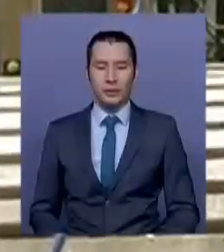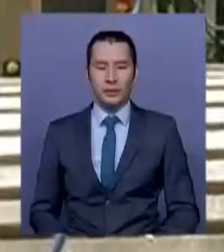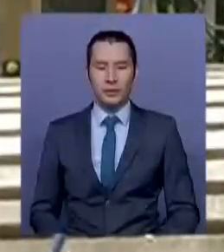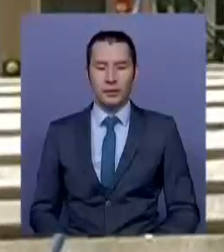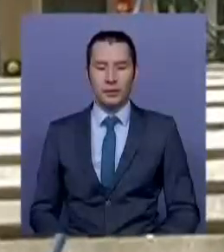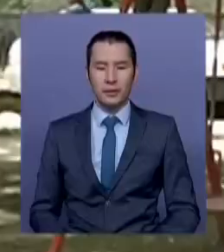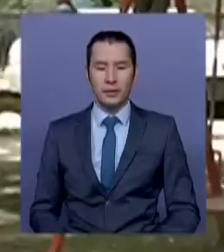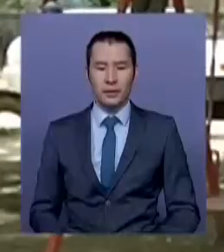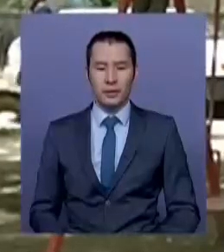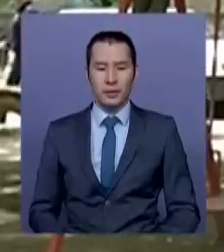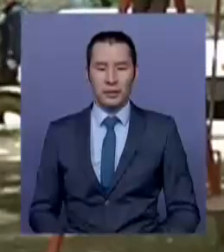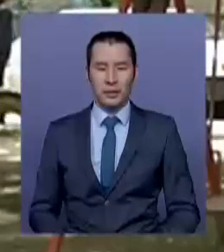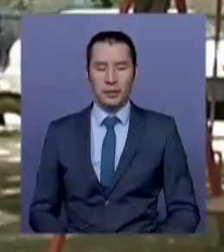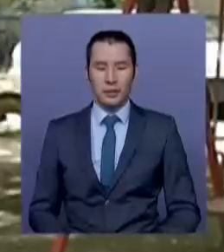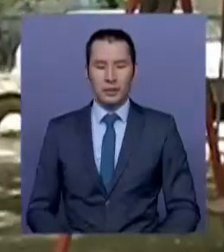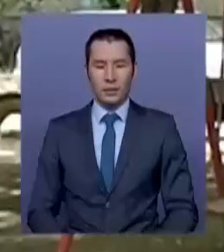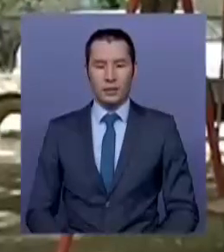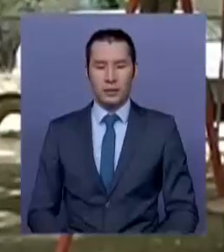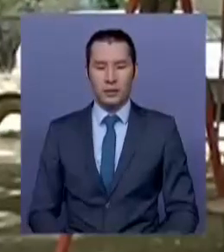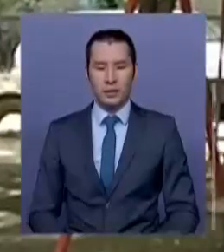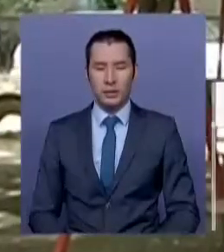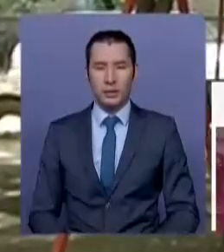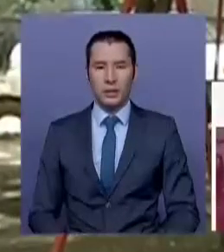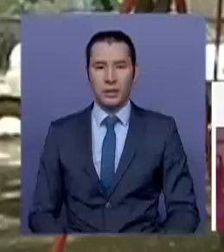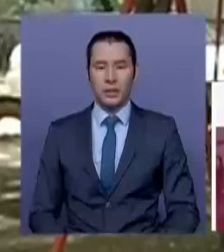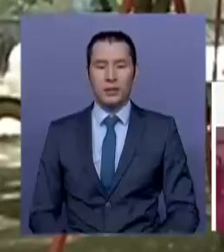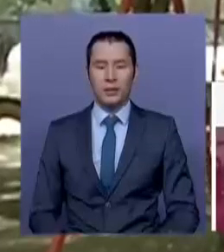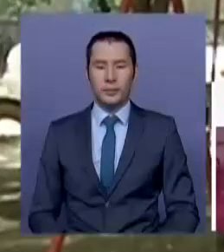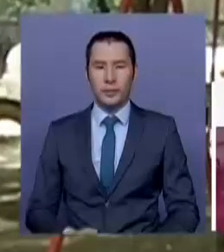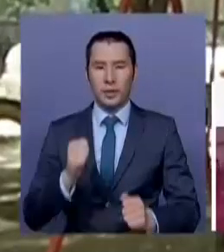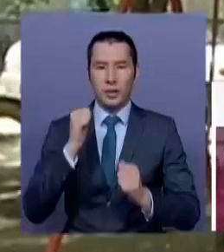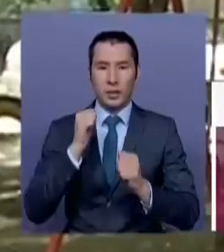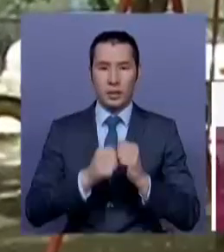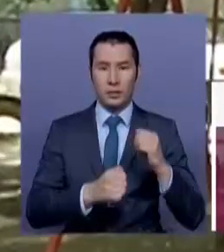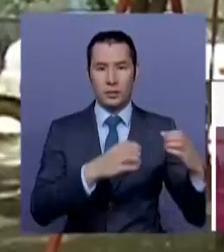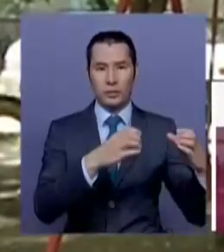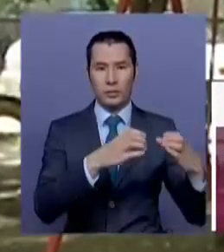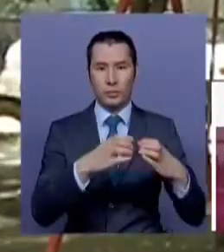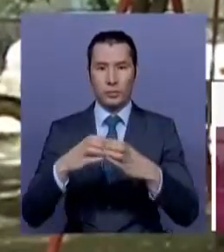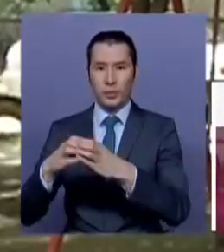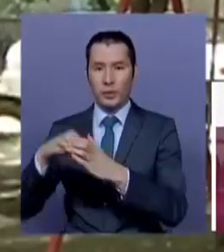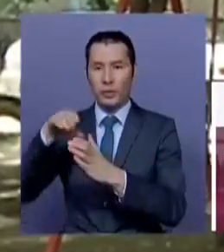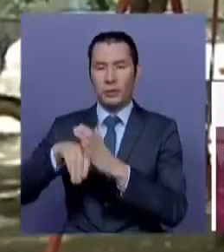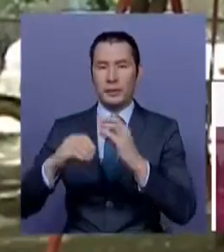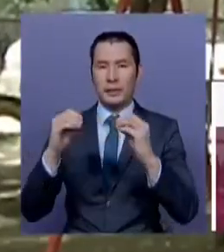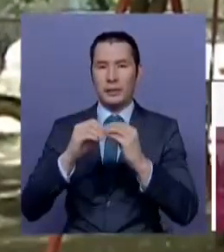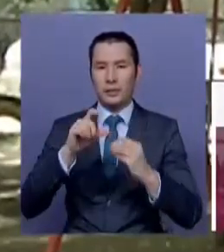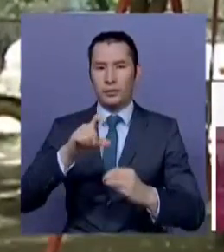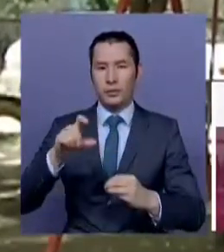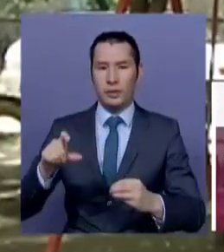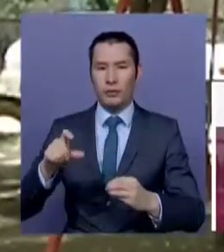ауданы бойынша 7 топ ұйымдалған, әр топта 10-10 адамнан, әр топтың өзінің бөлінген ықшам ауданы бар,